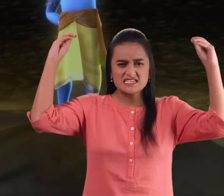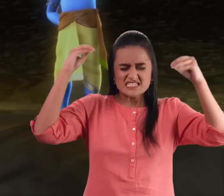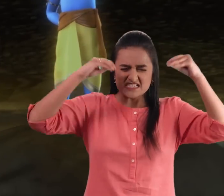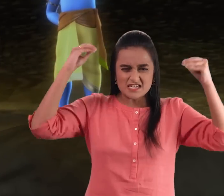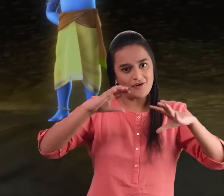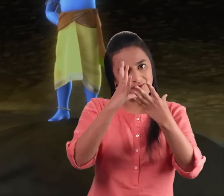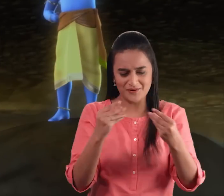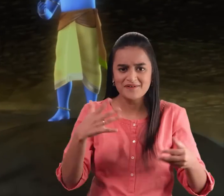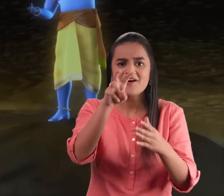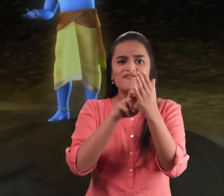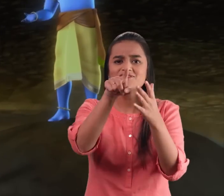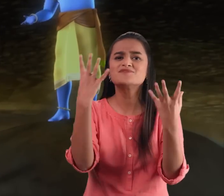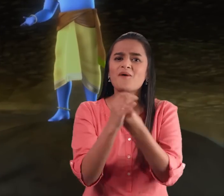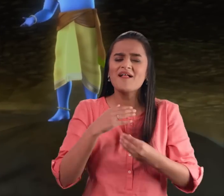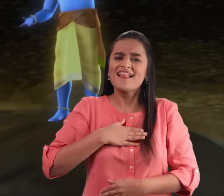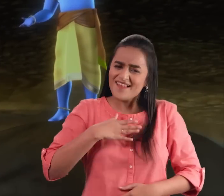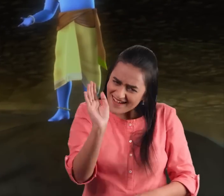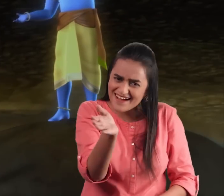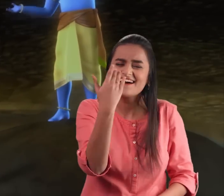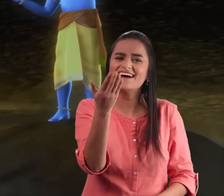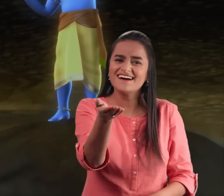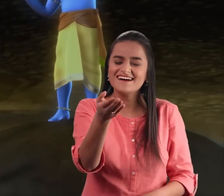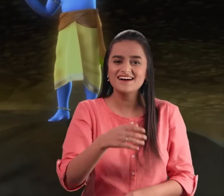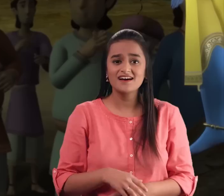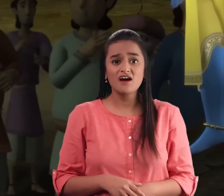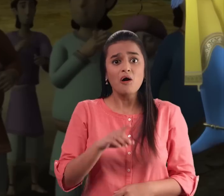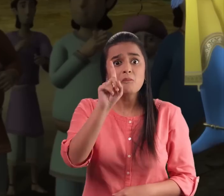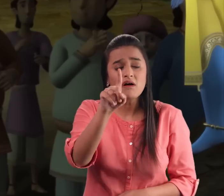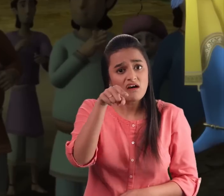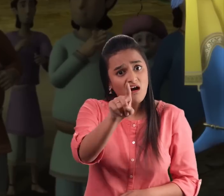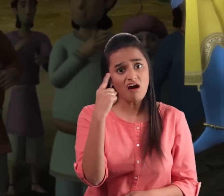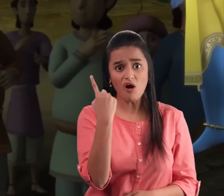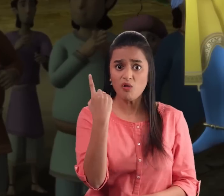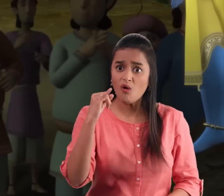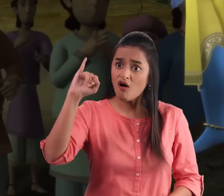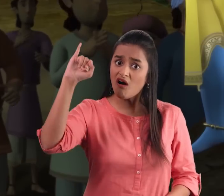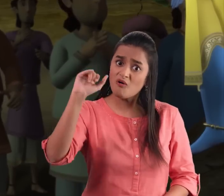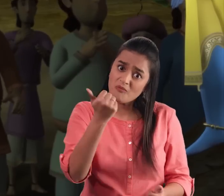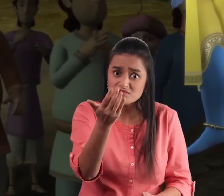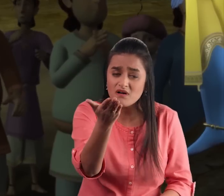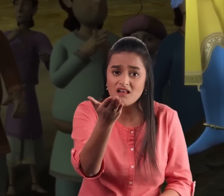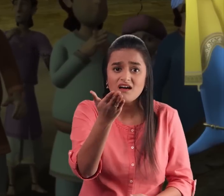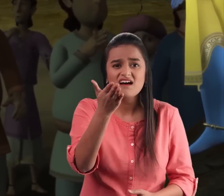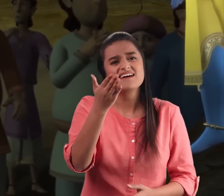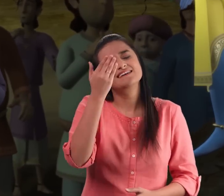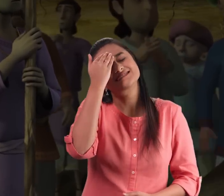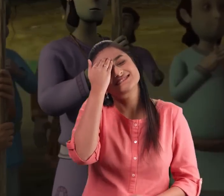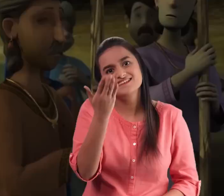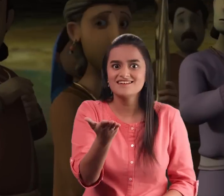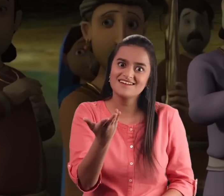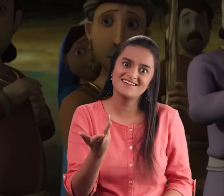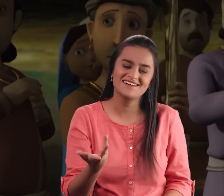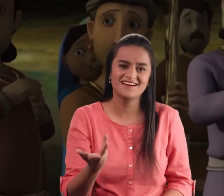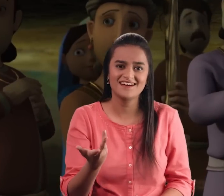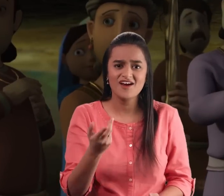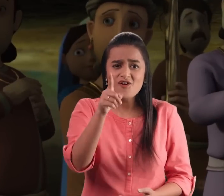तूफान थम चुका है। आप गाँव वासियों के साथ खुशी मनाने क्यों नहीं जाते? पर कृष्ण, क्या तुम अकेले इस पर्वत को उठाए रख सकते हो? नादान मत